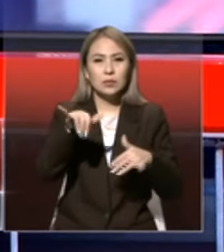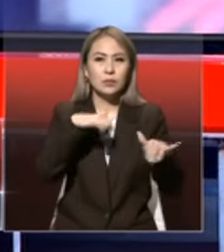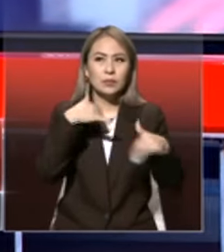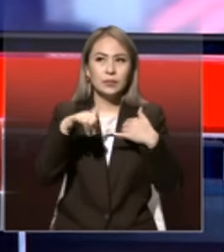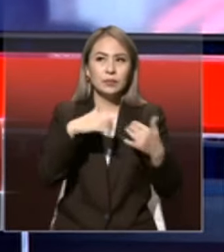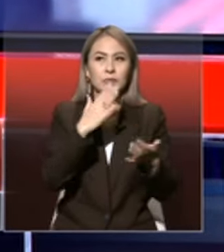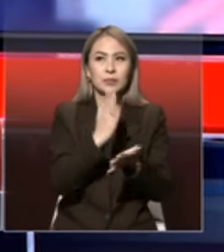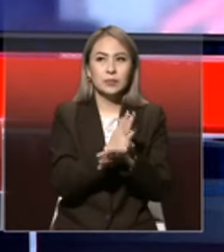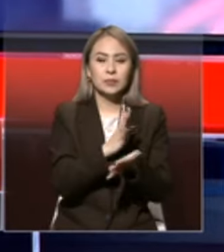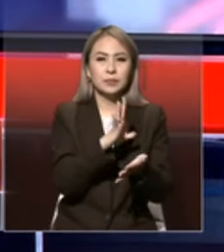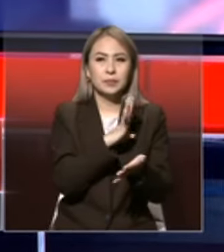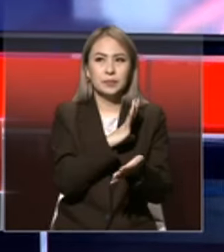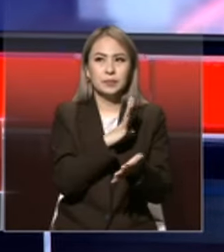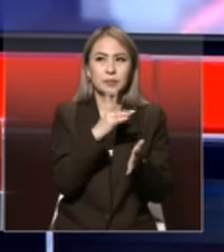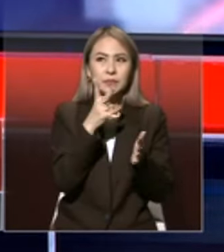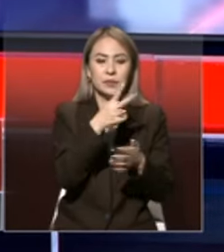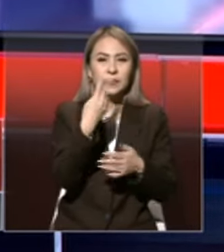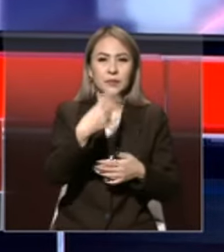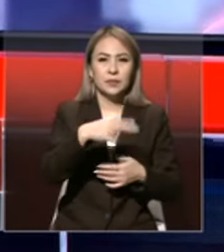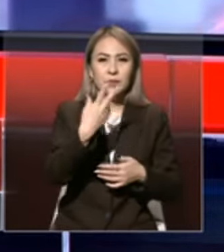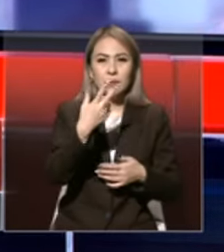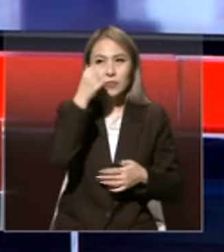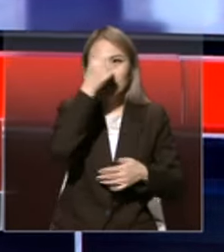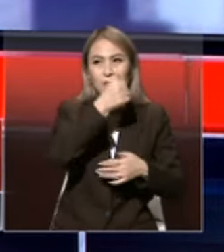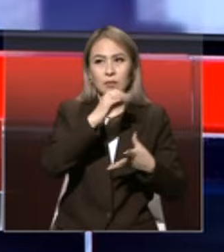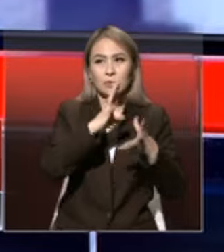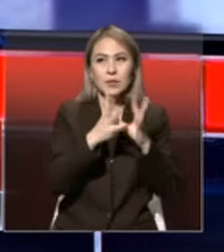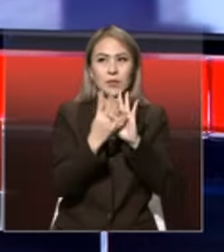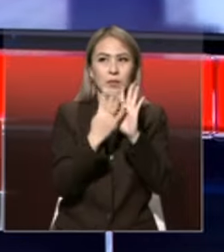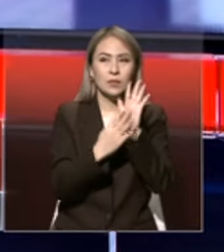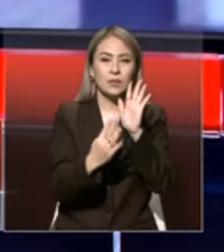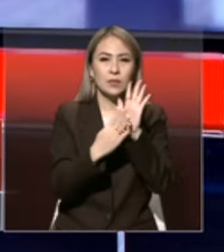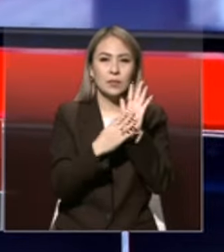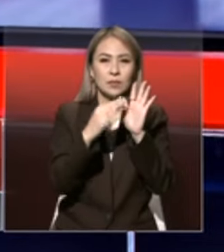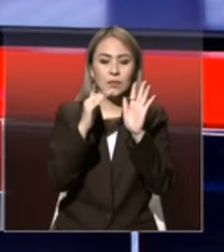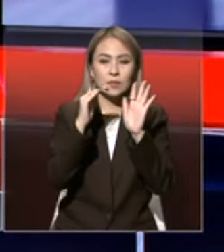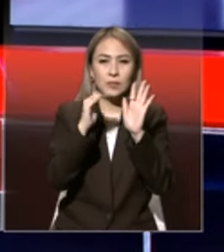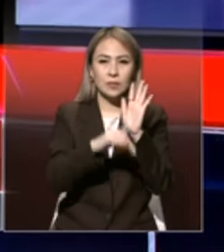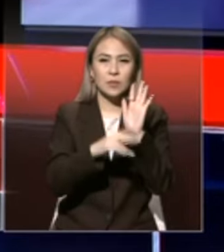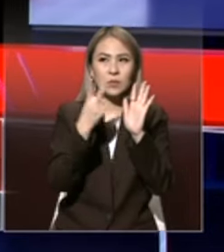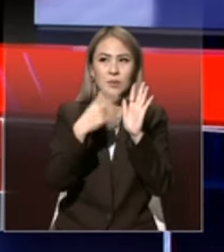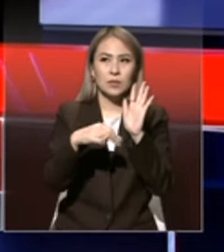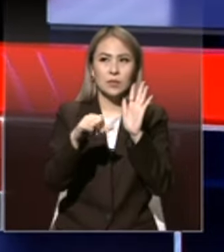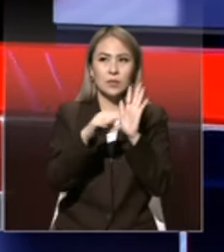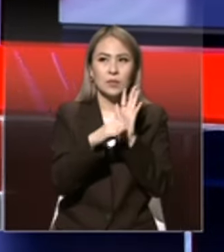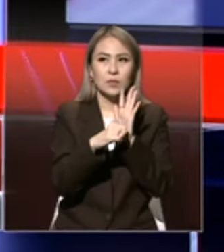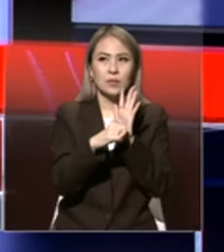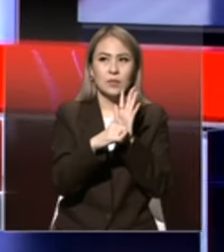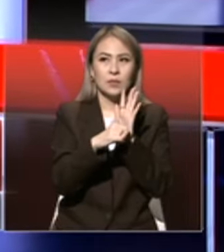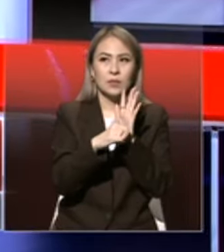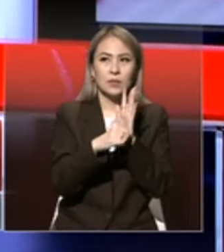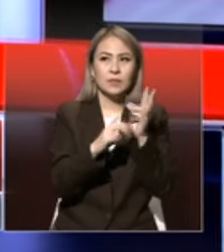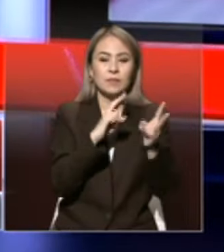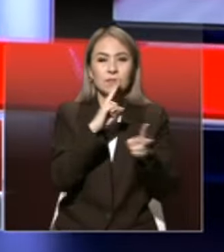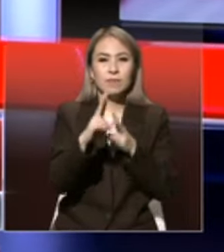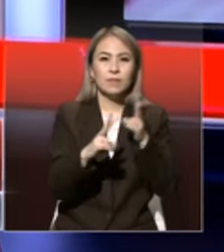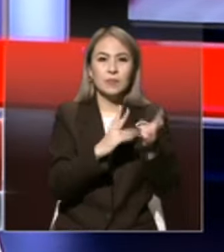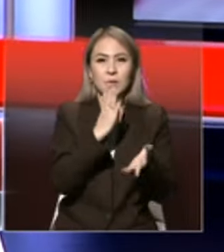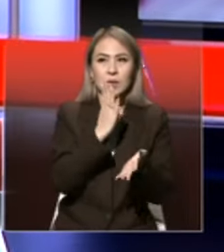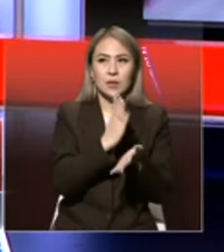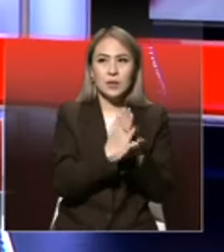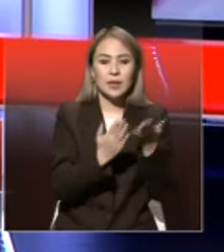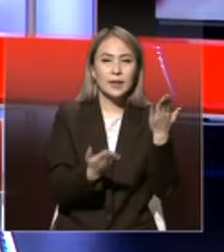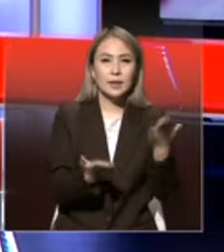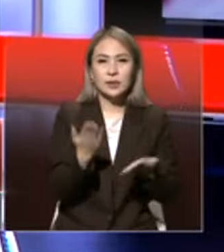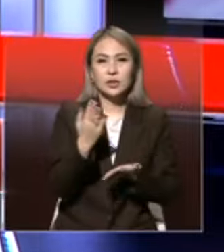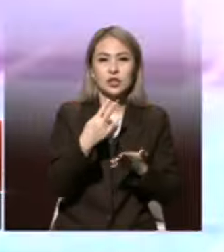өтініштер келіп түсетін. 2023 жылдың қорытындысы бойынша 99 026 арыздар мен өтініштер тіркелді. Егер